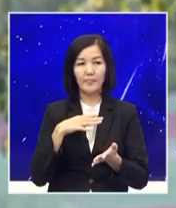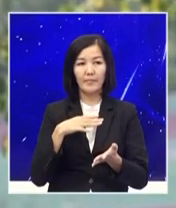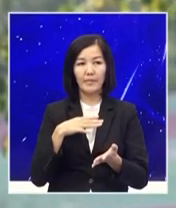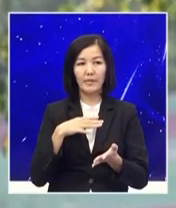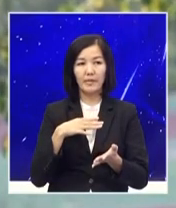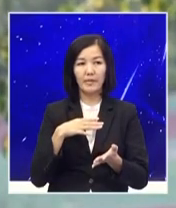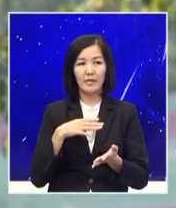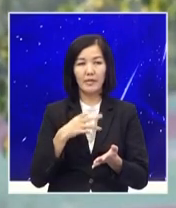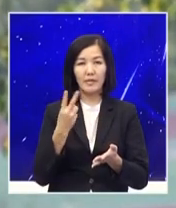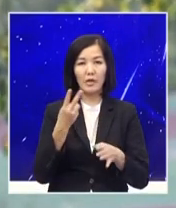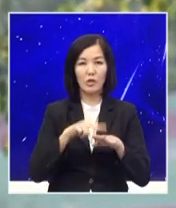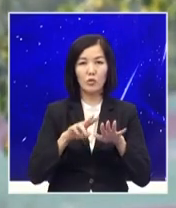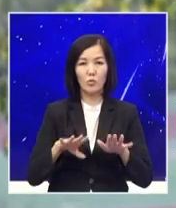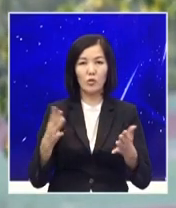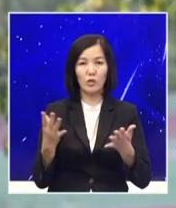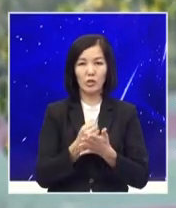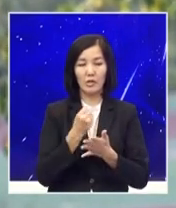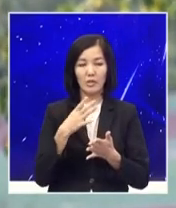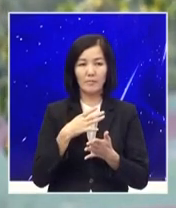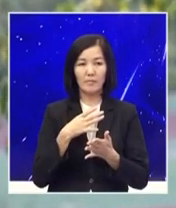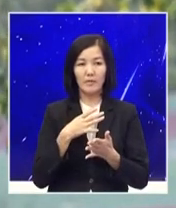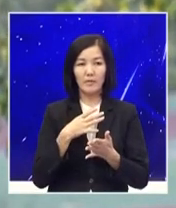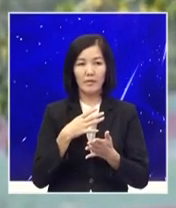Соңғы жарысымда 2-ші орынға ие болдым.